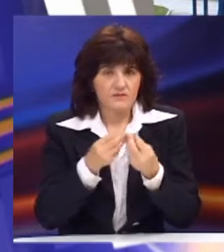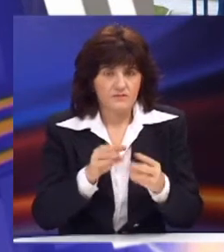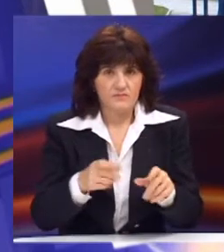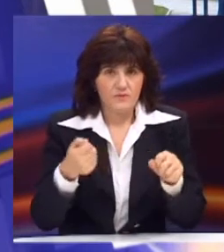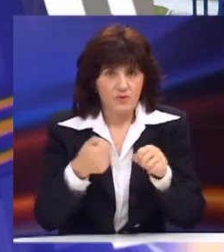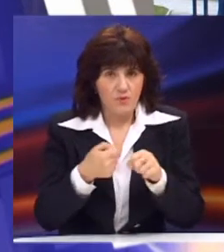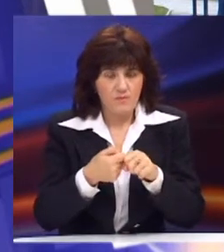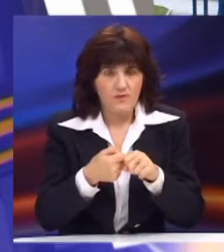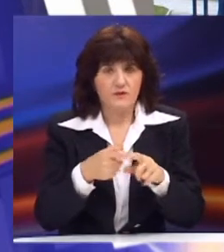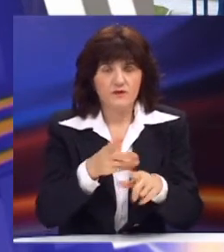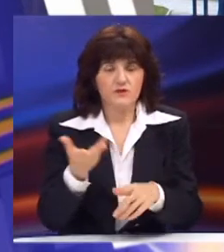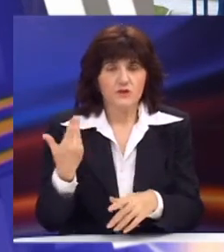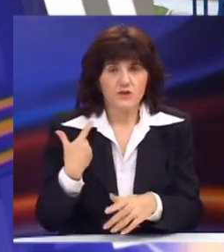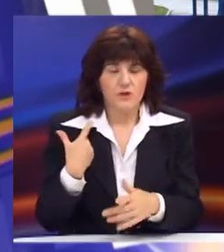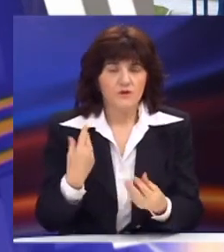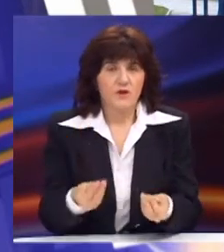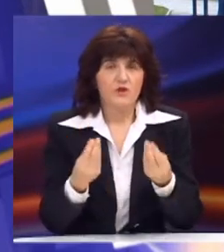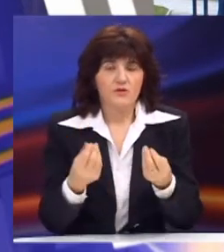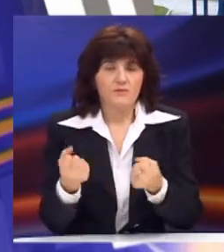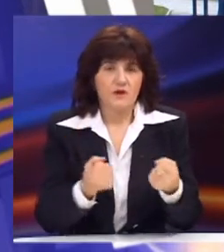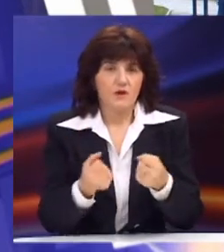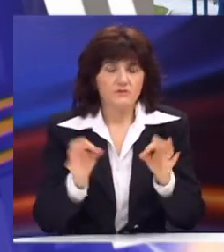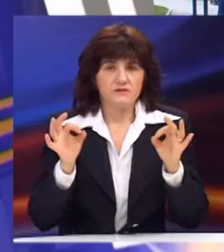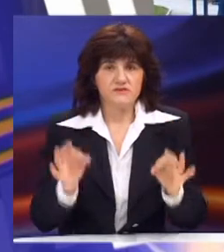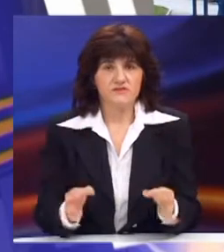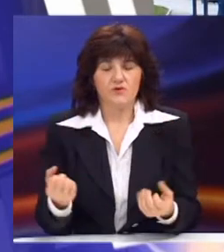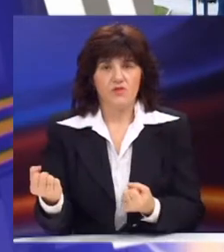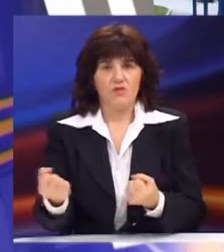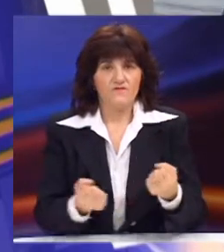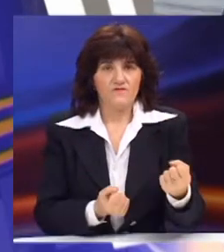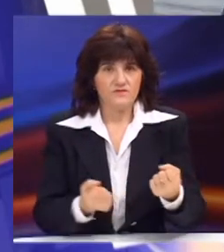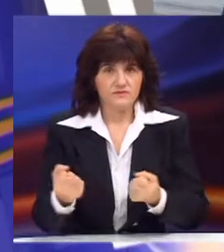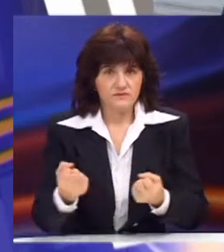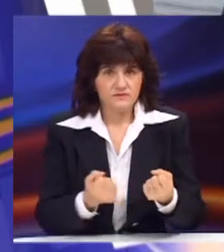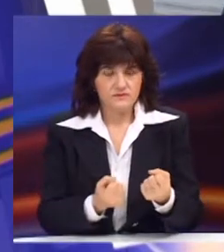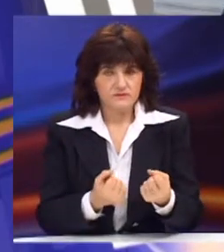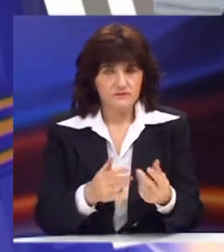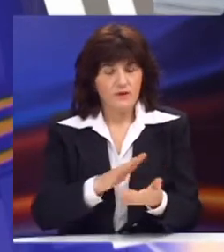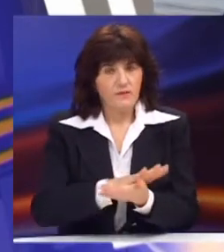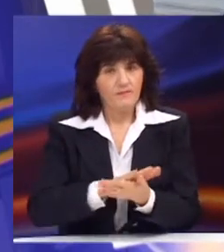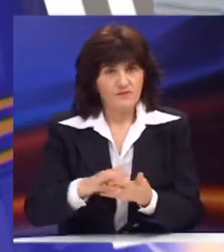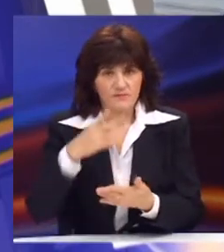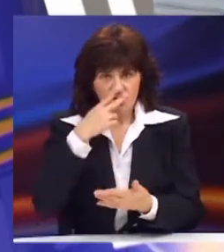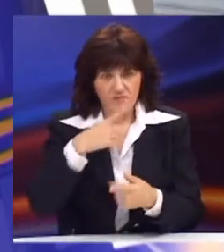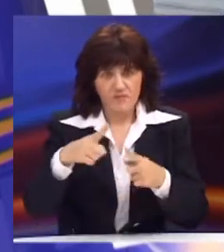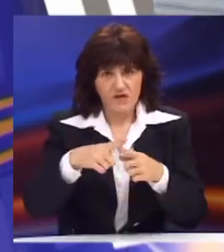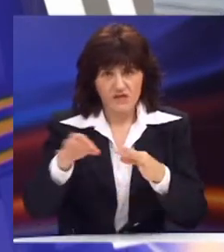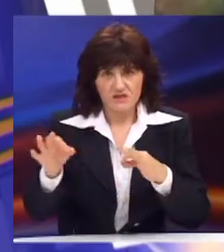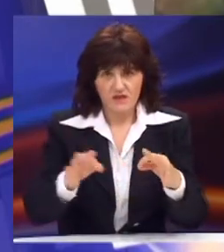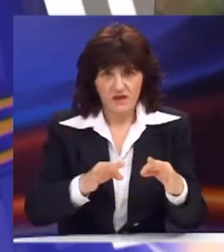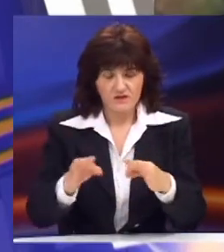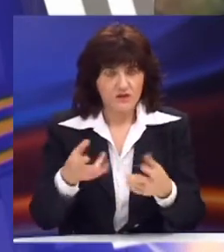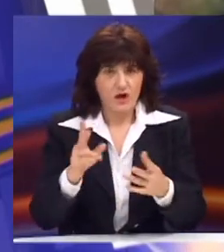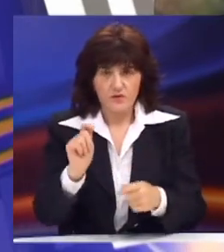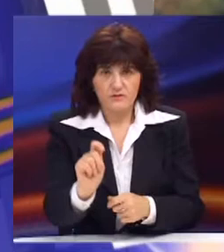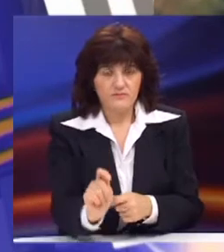pneumatike, u toj zajednici onda dobijamo ispravno vozilo i bezbedno vožnju. Osnovni cilj akcije je besplatna provera tehničke